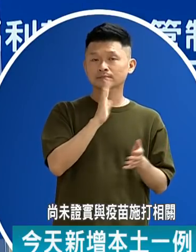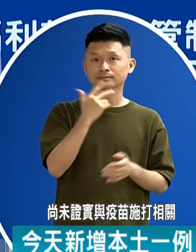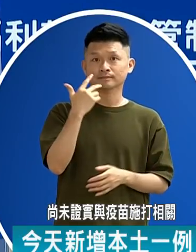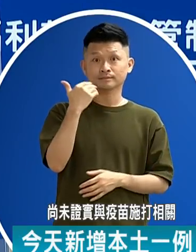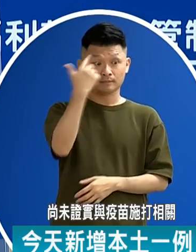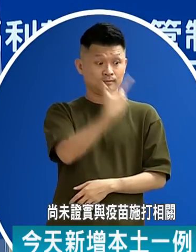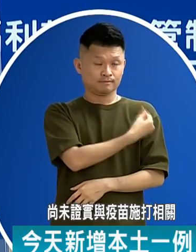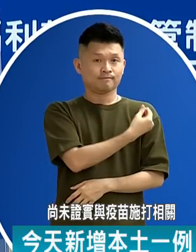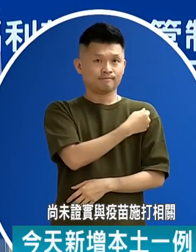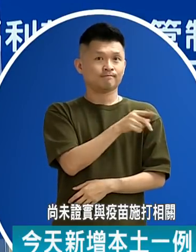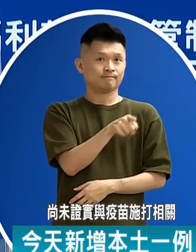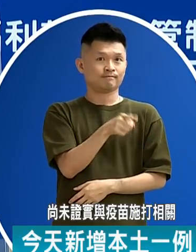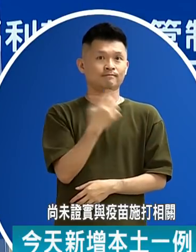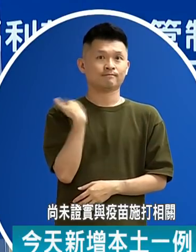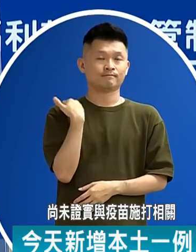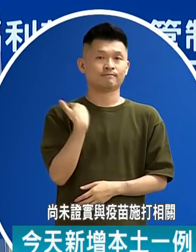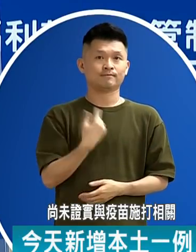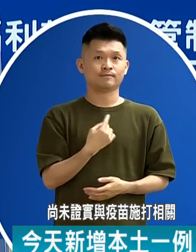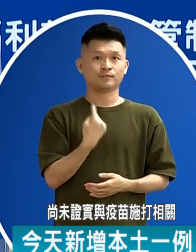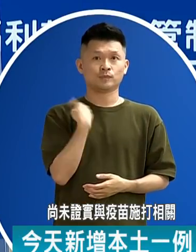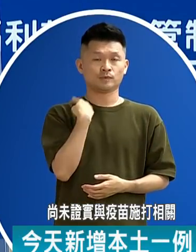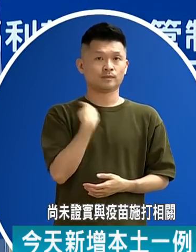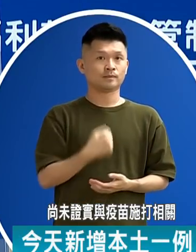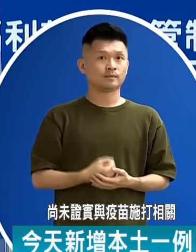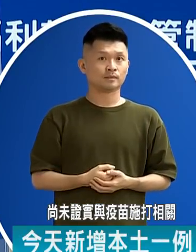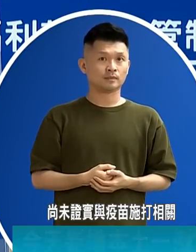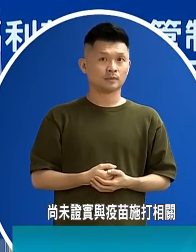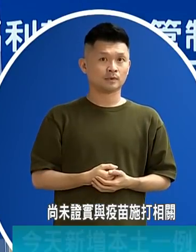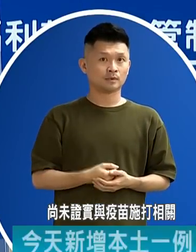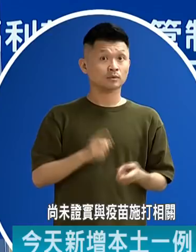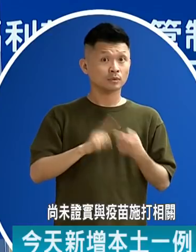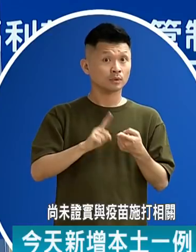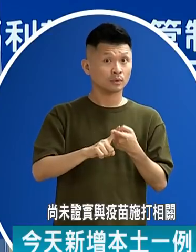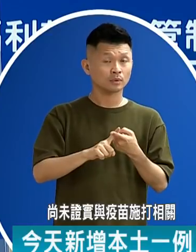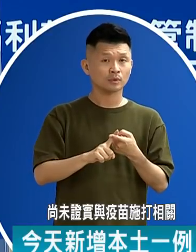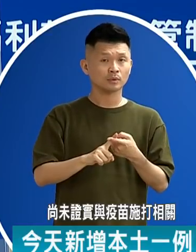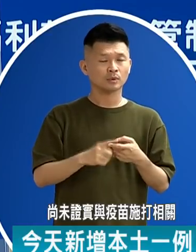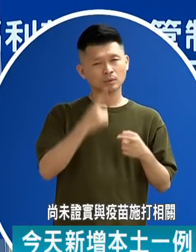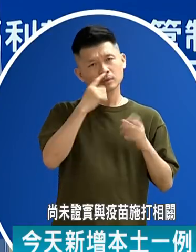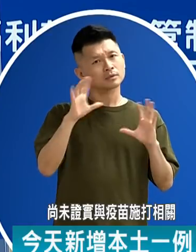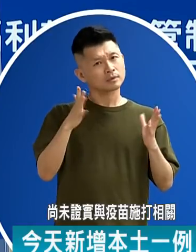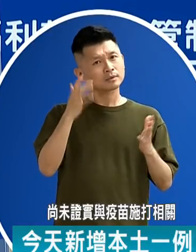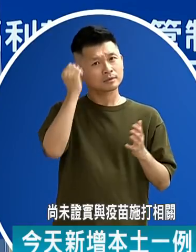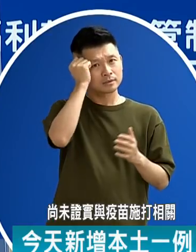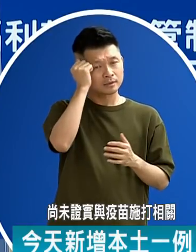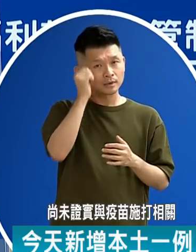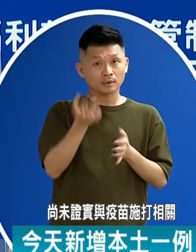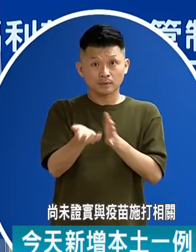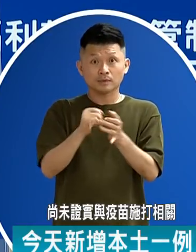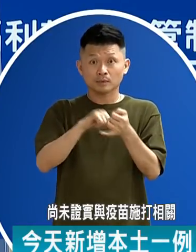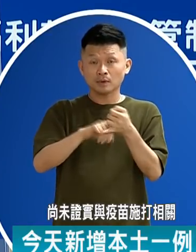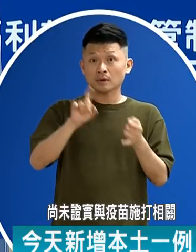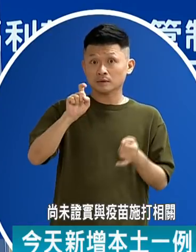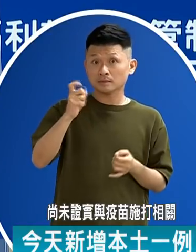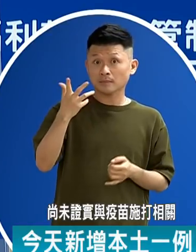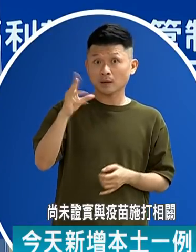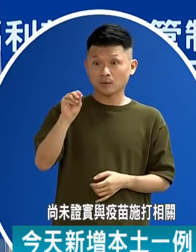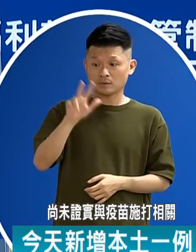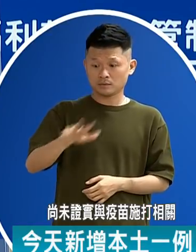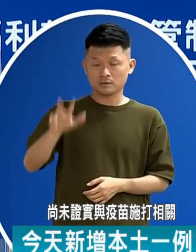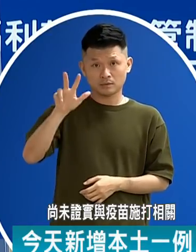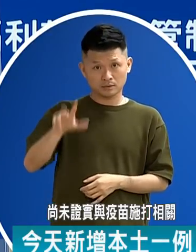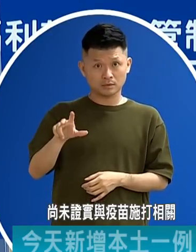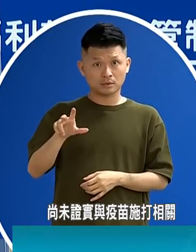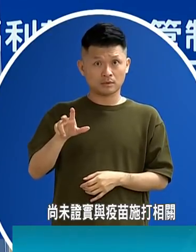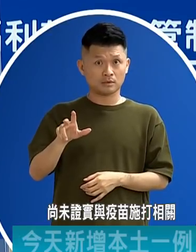高端的昨天哦啊，对，那约略我记得好像是预约是